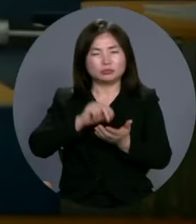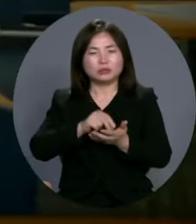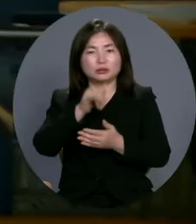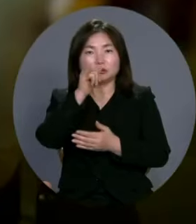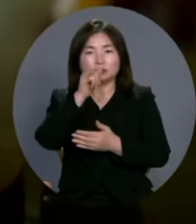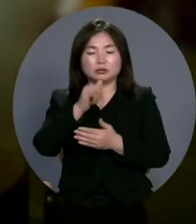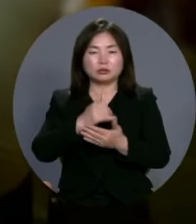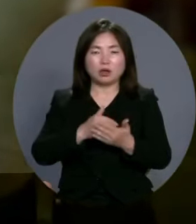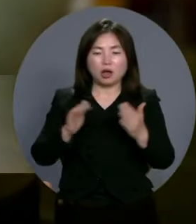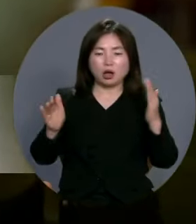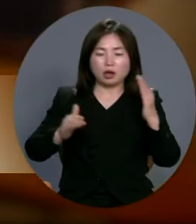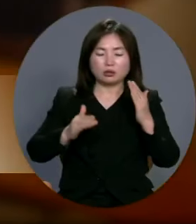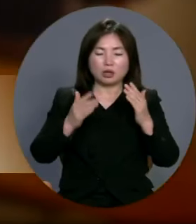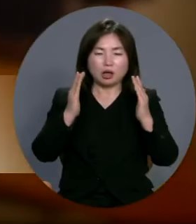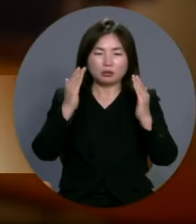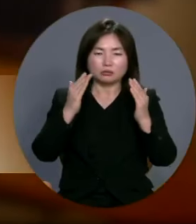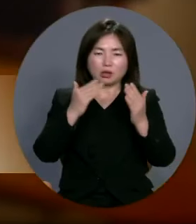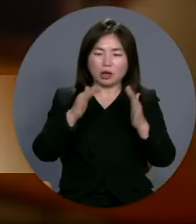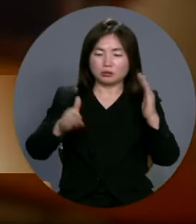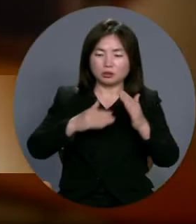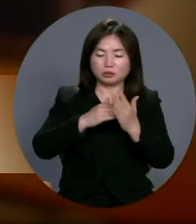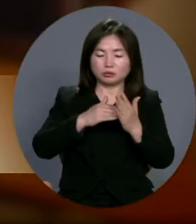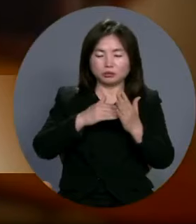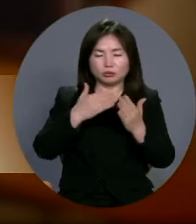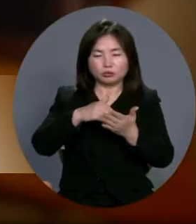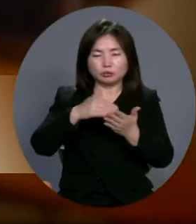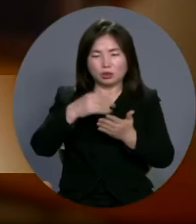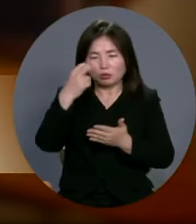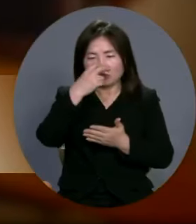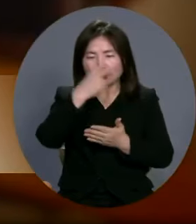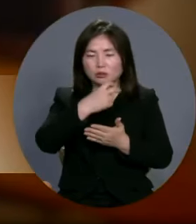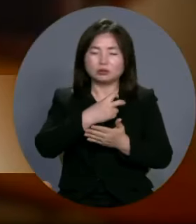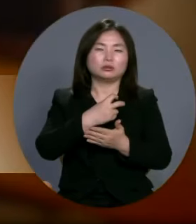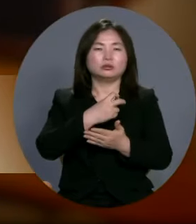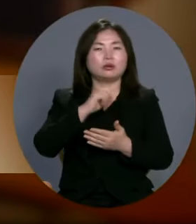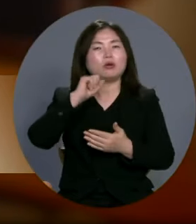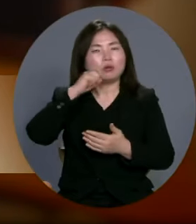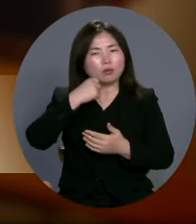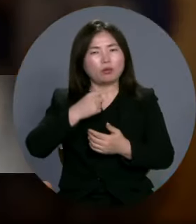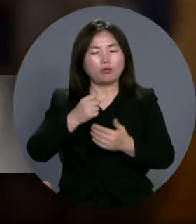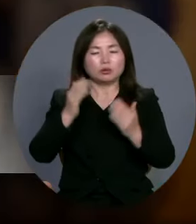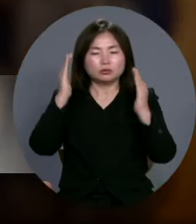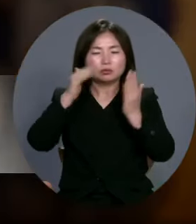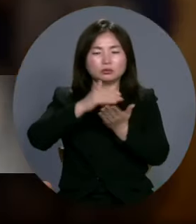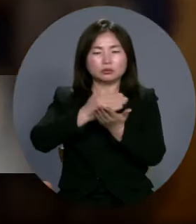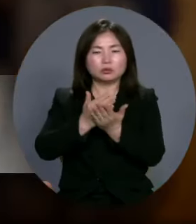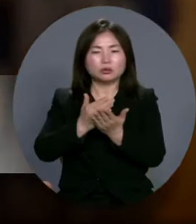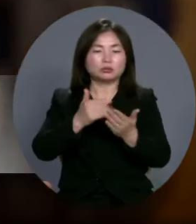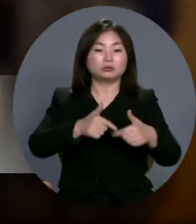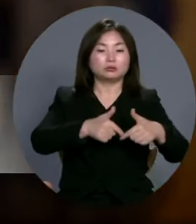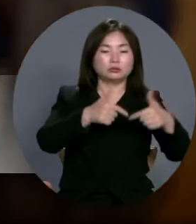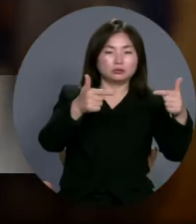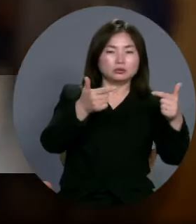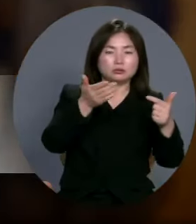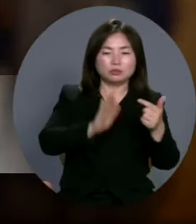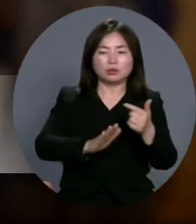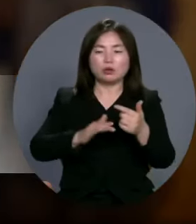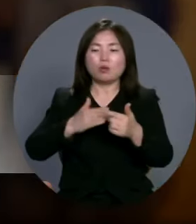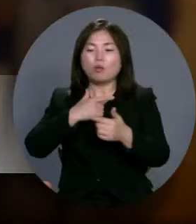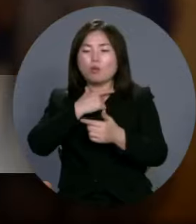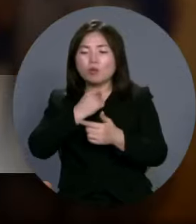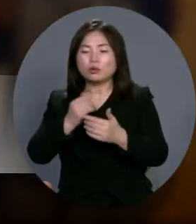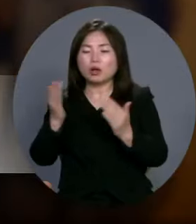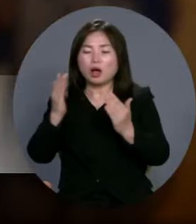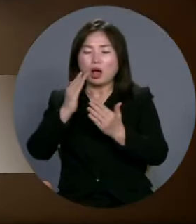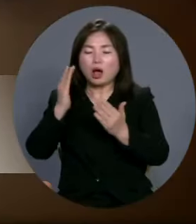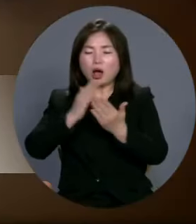우선 수백 명씩 늘어난 무전공 신입생을 관리할 시스템이 부족합니다. 전공 선택의 폭은 넓어졌지만 원하는 전공에